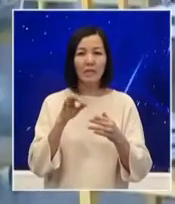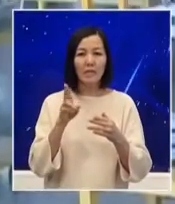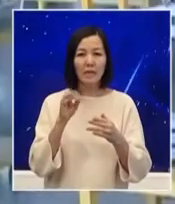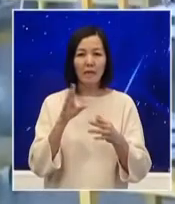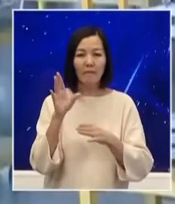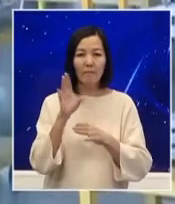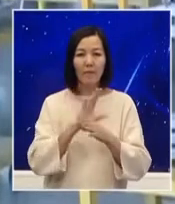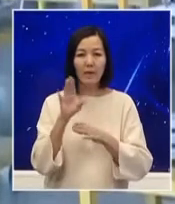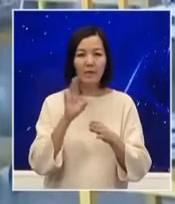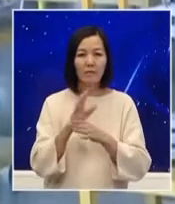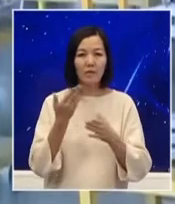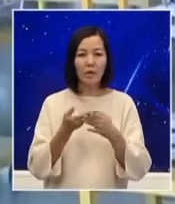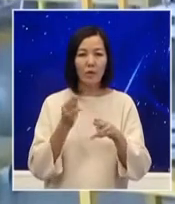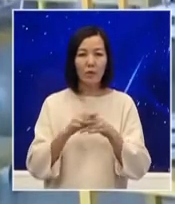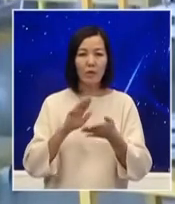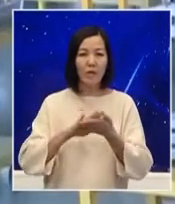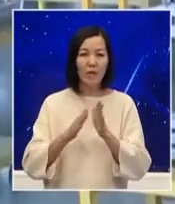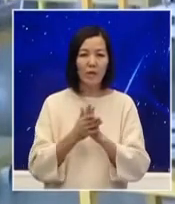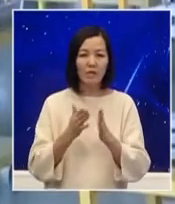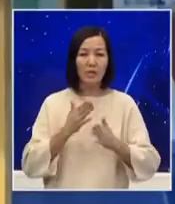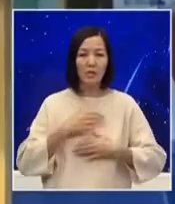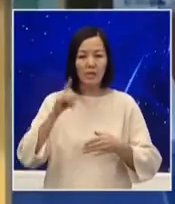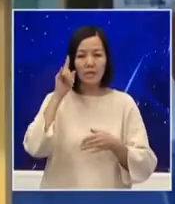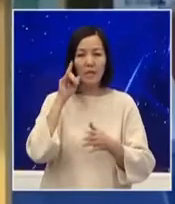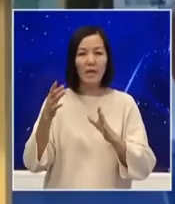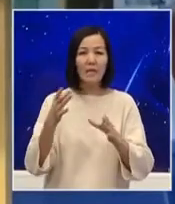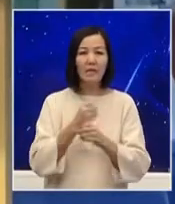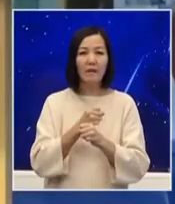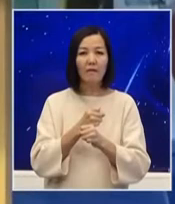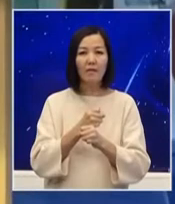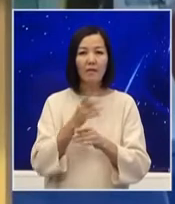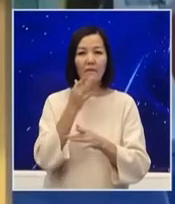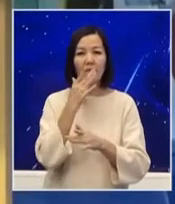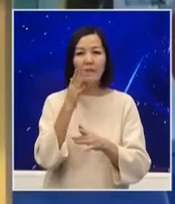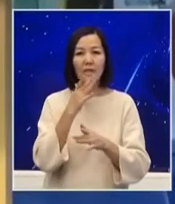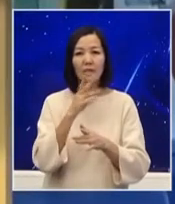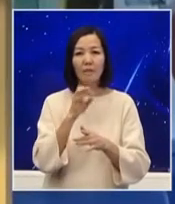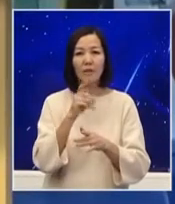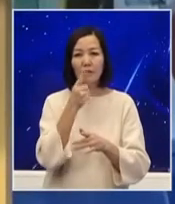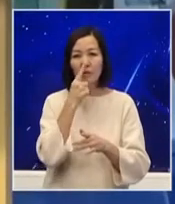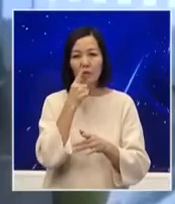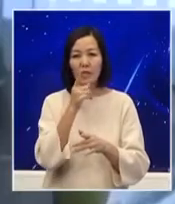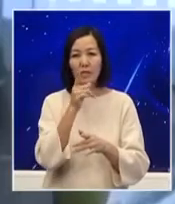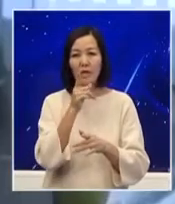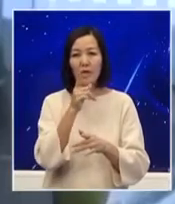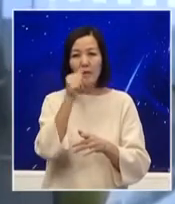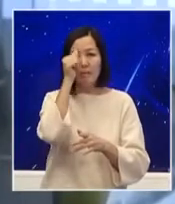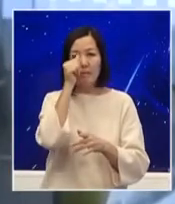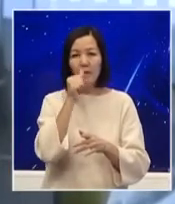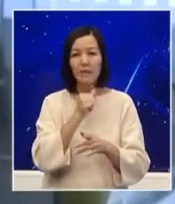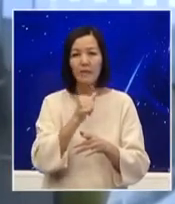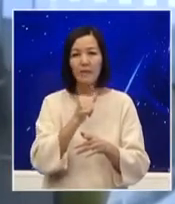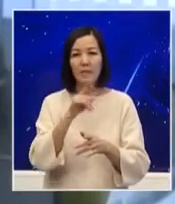производство которых налажено в нашей стране. Нехватку самых популярных иностранных моделей машин в ближайшие месяцы прогнозируют